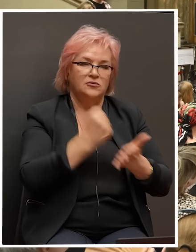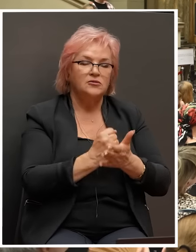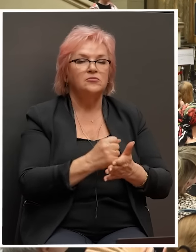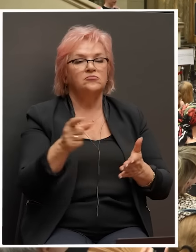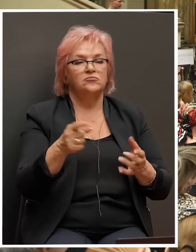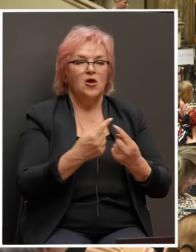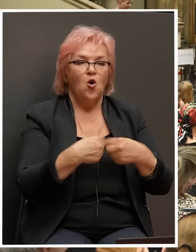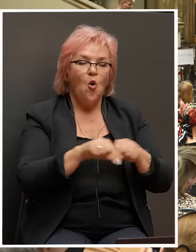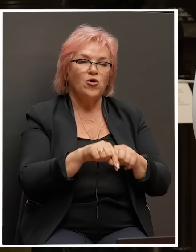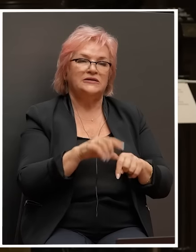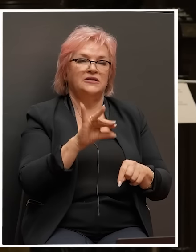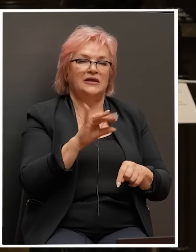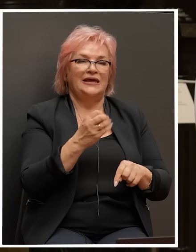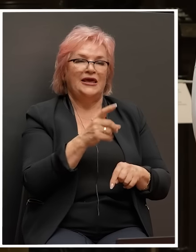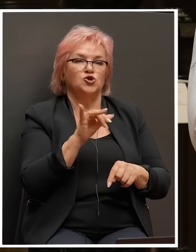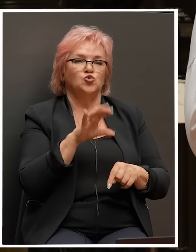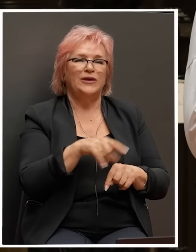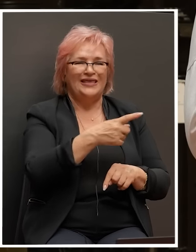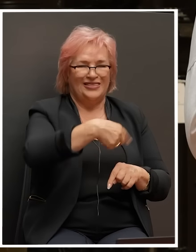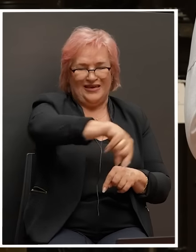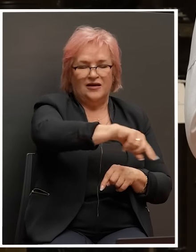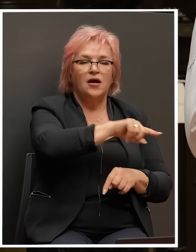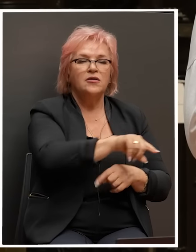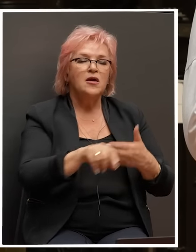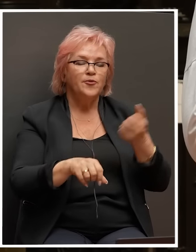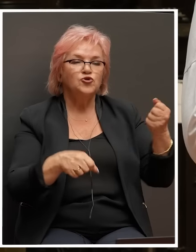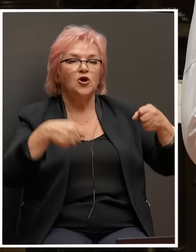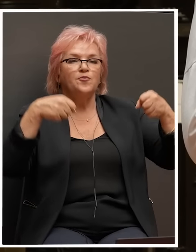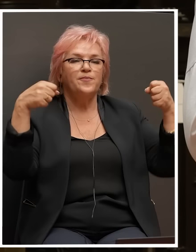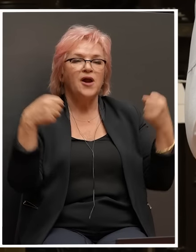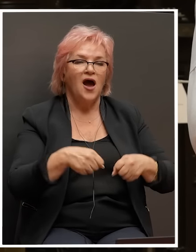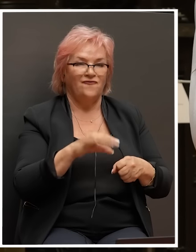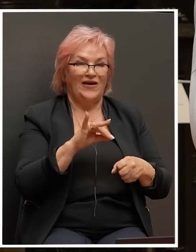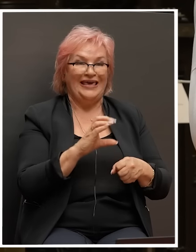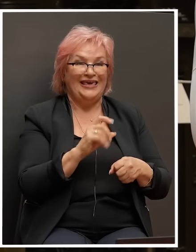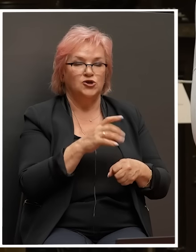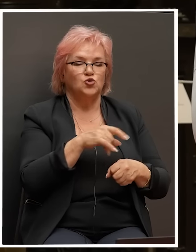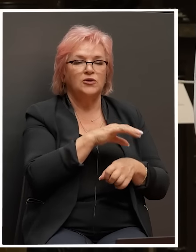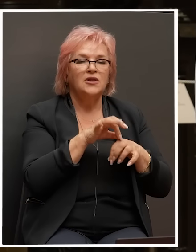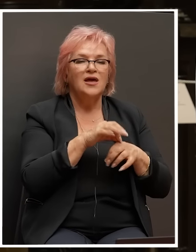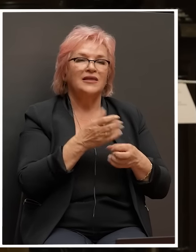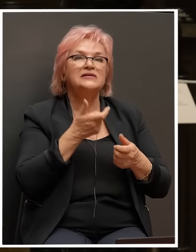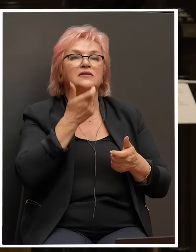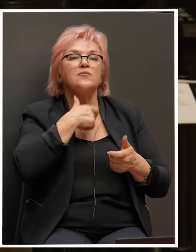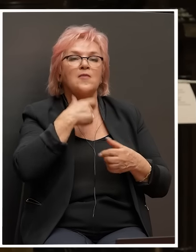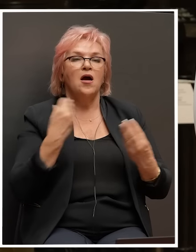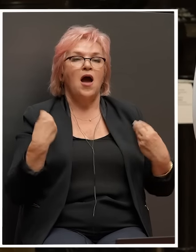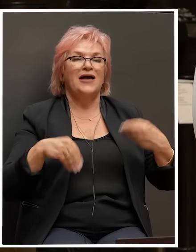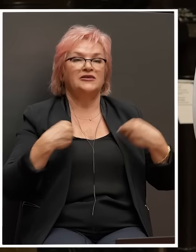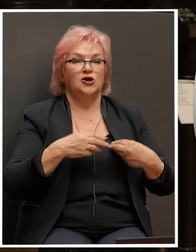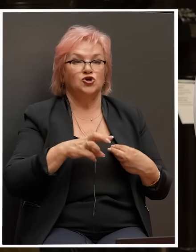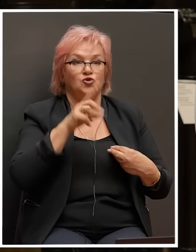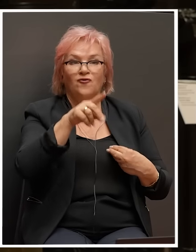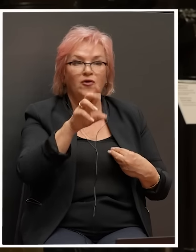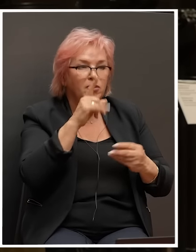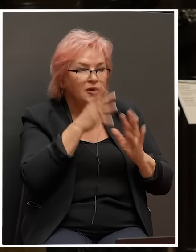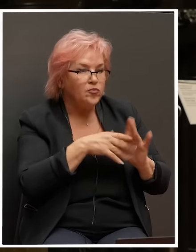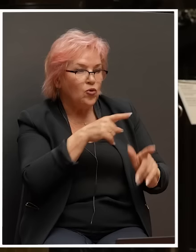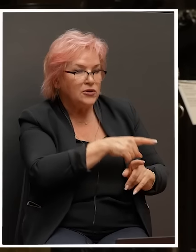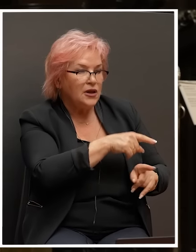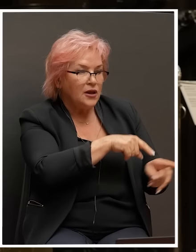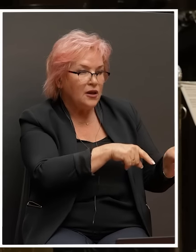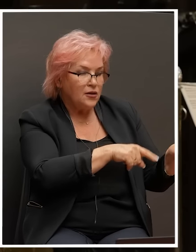Орден иезуитов, новый орден. Иезуиты получают право носить светскую одежду. То есть вы никогда не поняли бы, что с вами